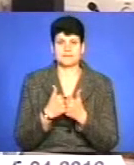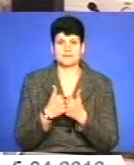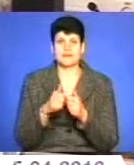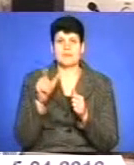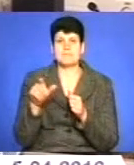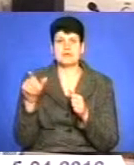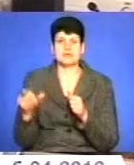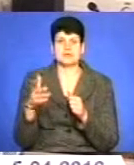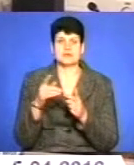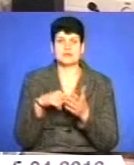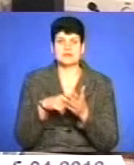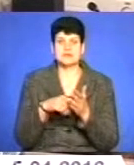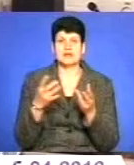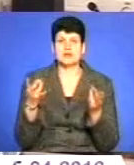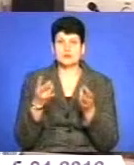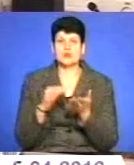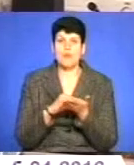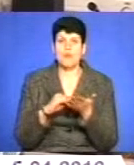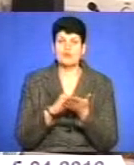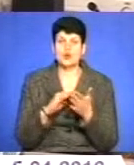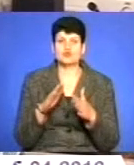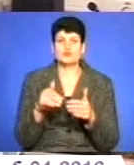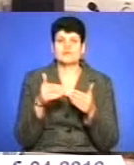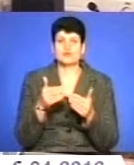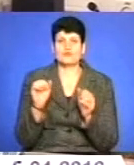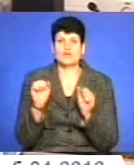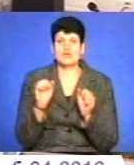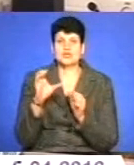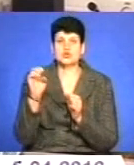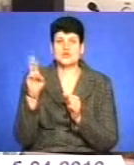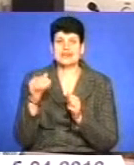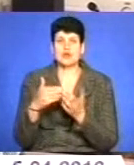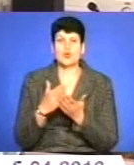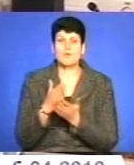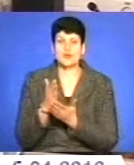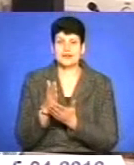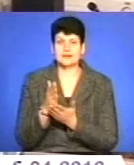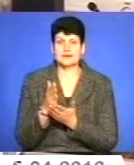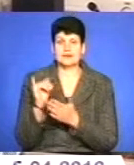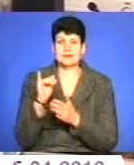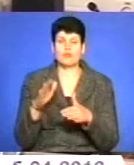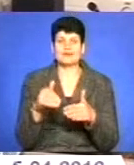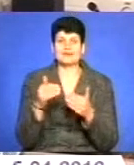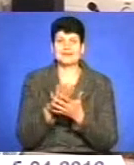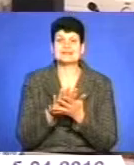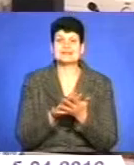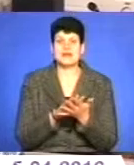мешканцям міста необхідно повторно буде звернутися до управління соціальної політики і подати